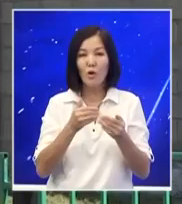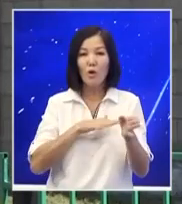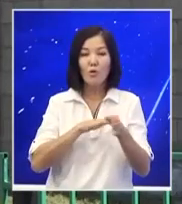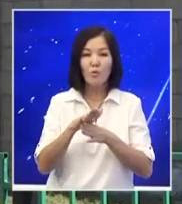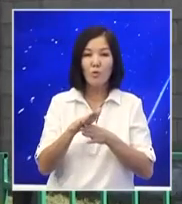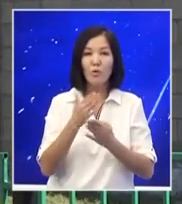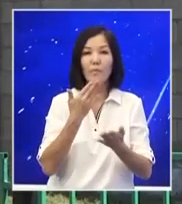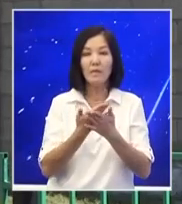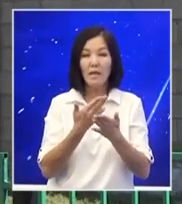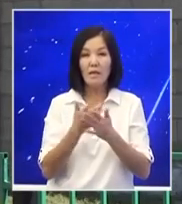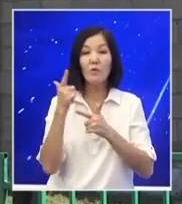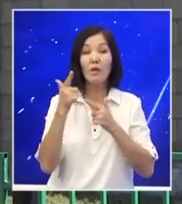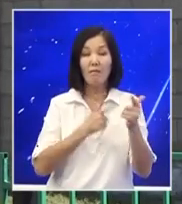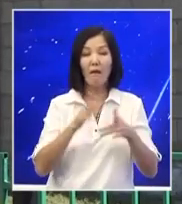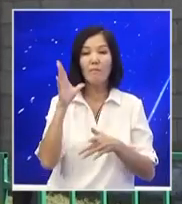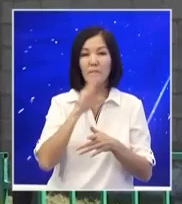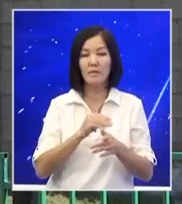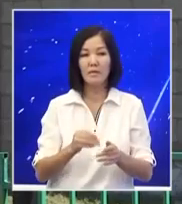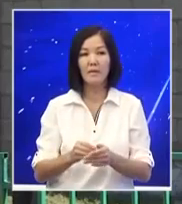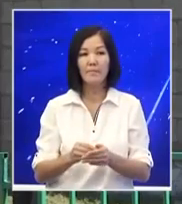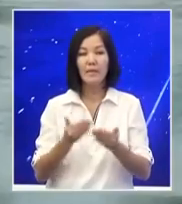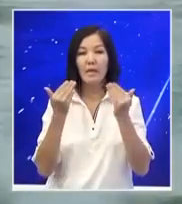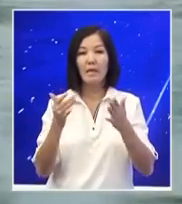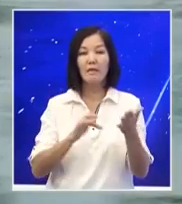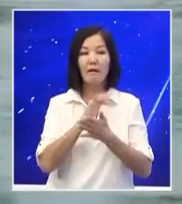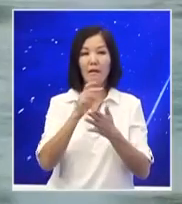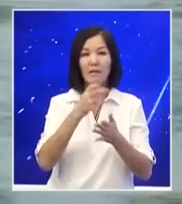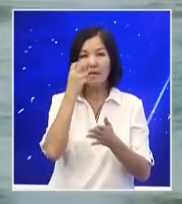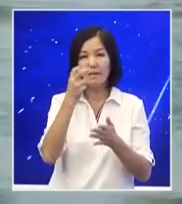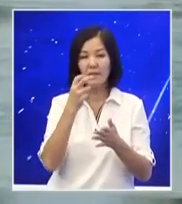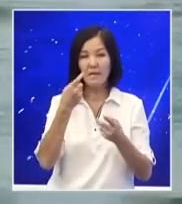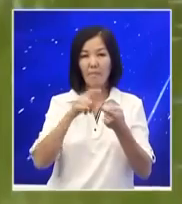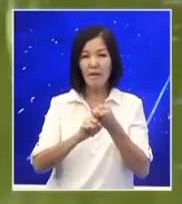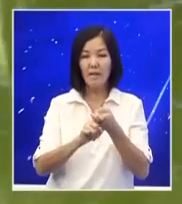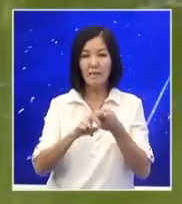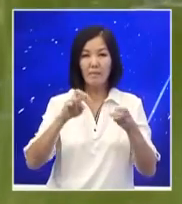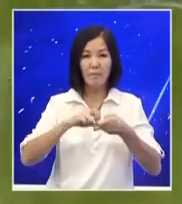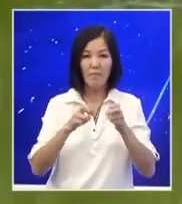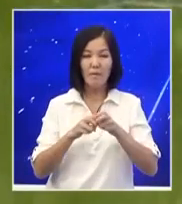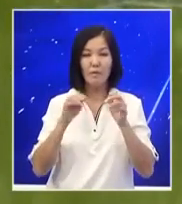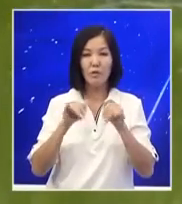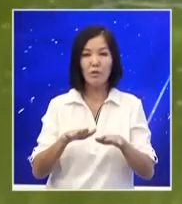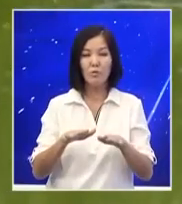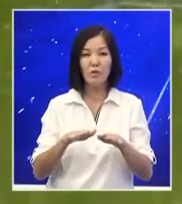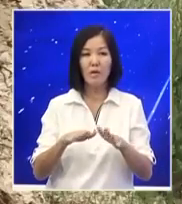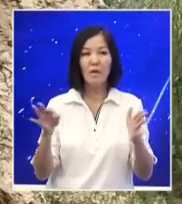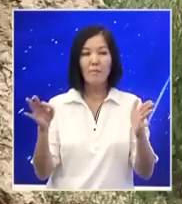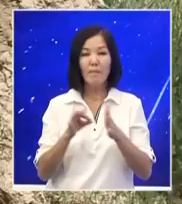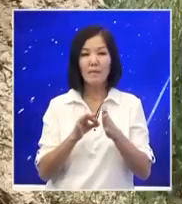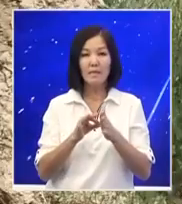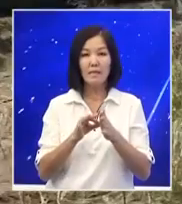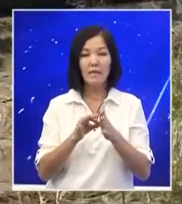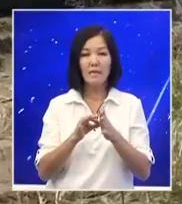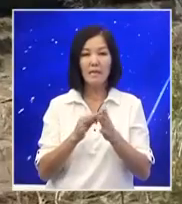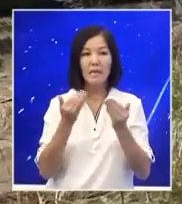толығыменен дәлелдеуге дайынбыз, дейді зауыт басшылары. Ал қаладағы жағымсыз іске қатысты мәселені шешуге мақсатталған жұмысты аудандық